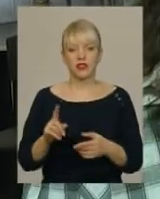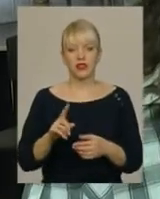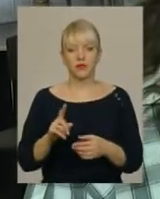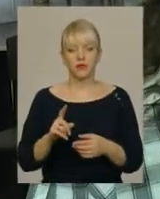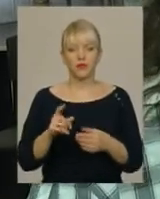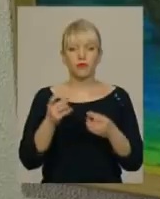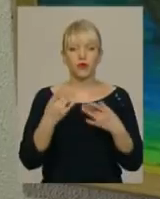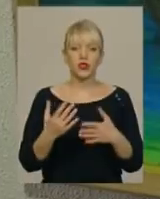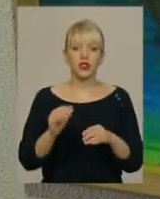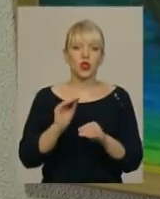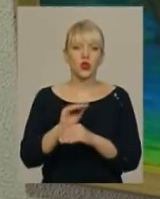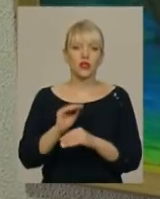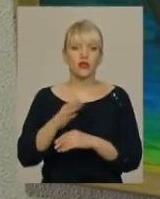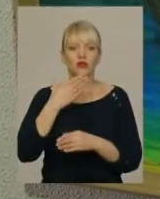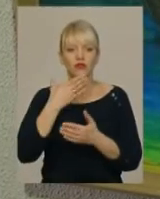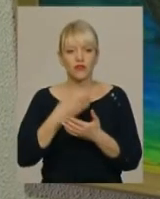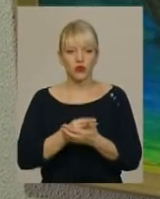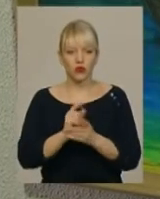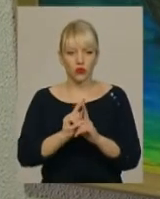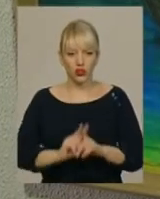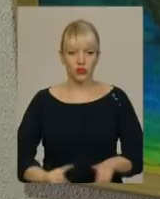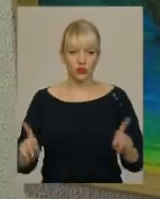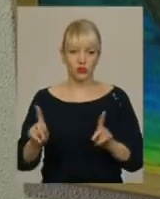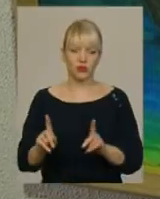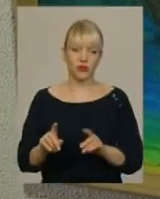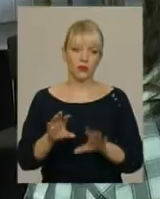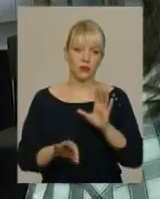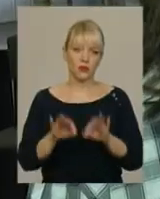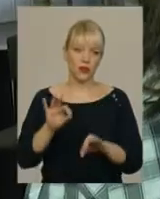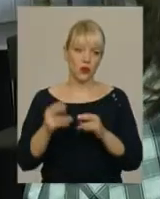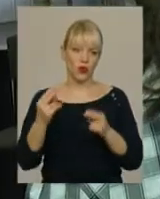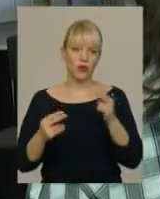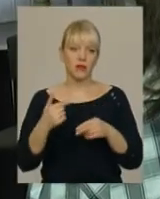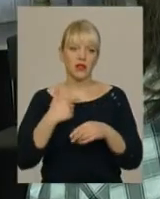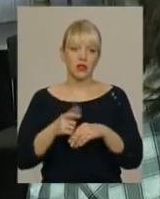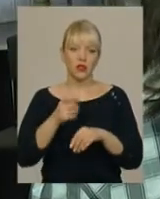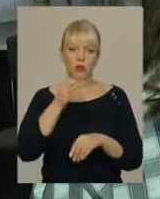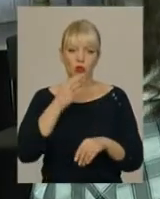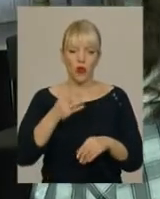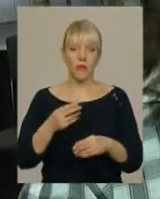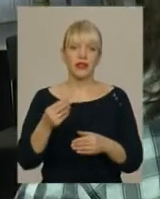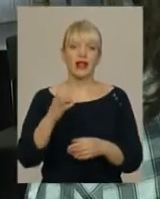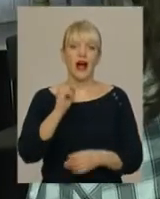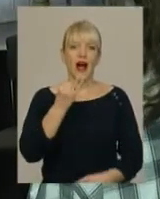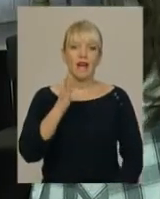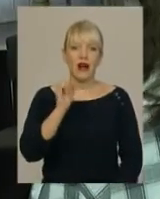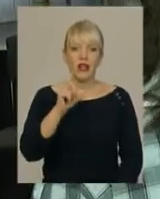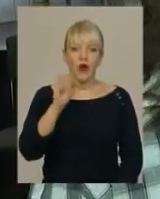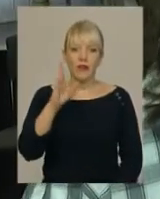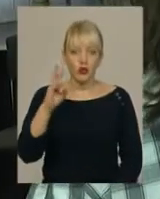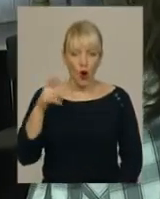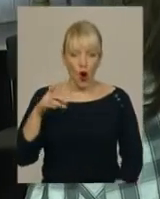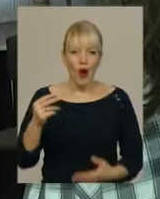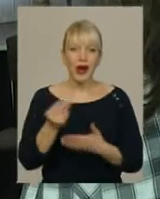Просто додаю свою ізюминку в підбиранні кольорів. Мені дуже подобається картина Івазовського, море, ця